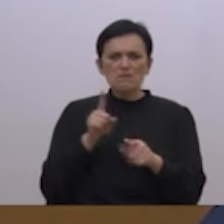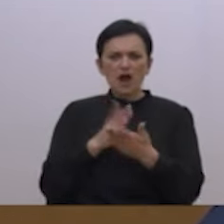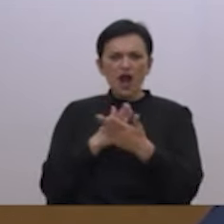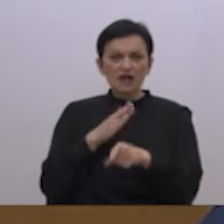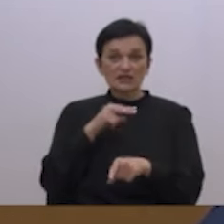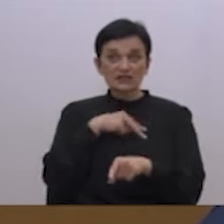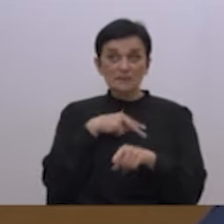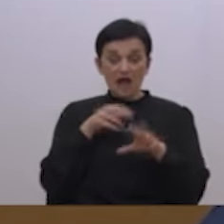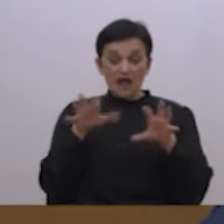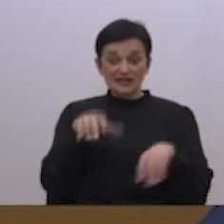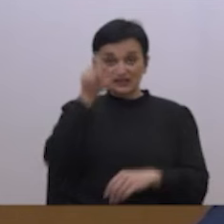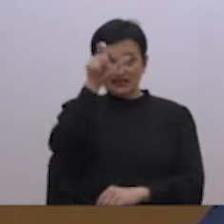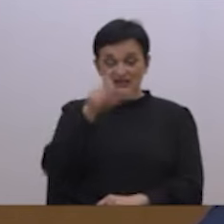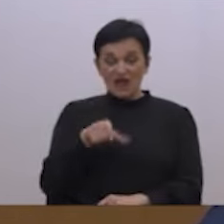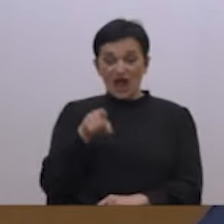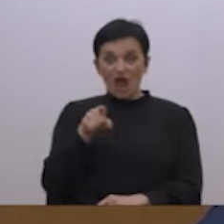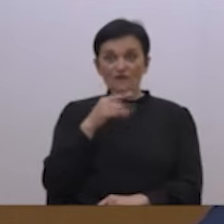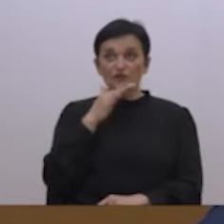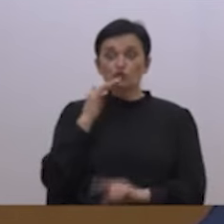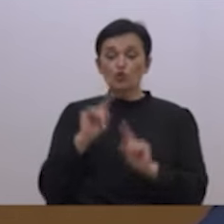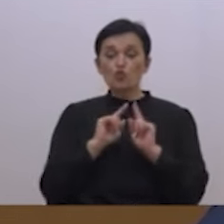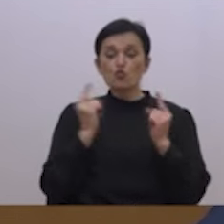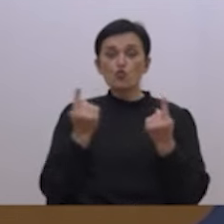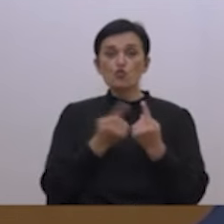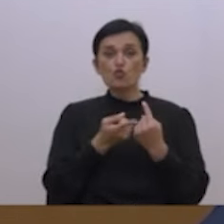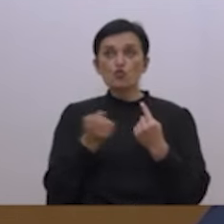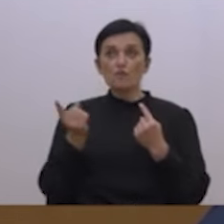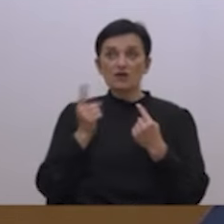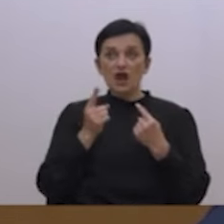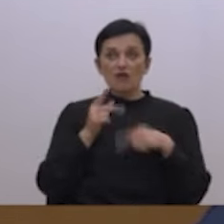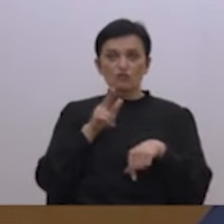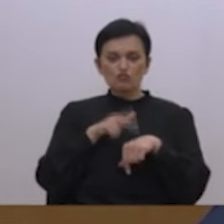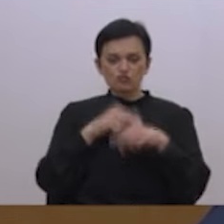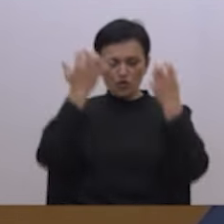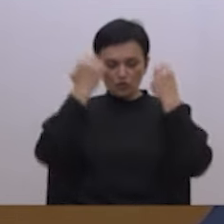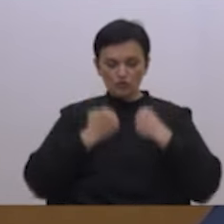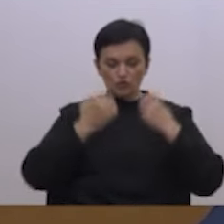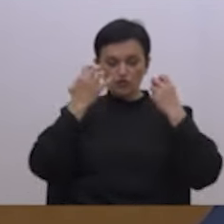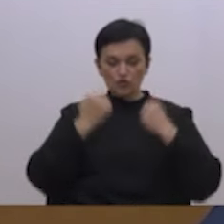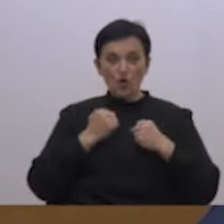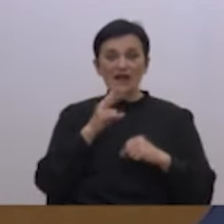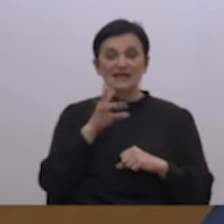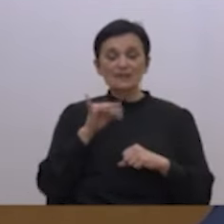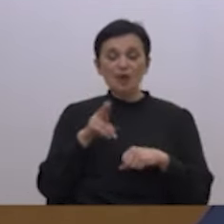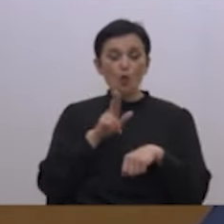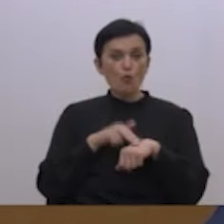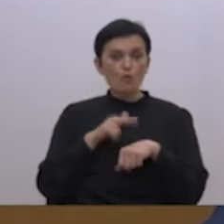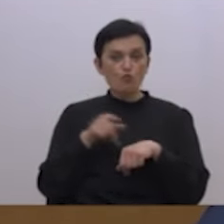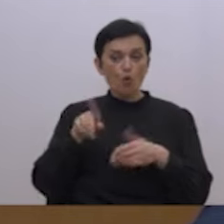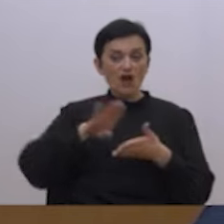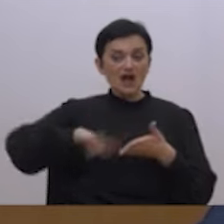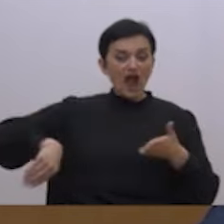პარლამენტის თავმჯდომარეს და უმრავლესობას რობოკოპების და კრიმინალური პოლიციის გარეშე